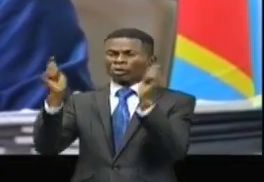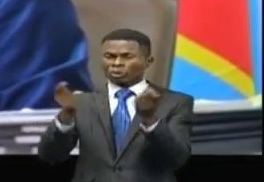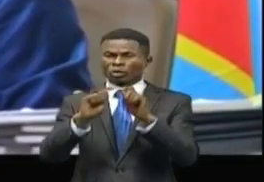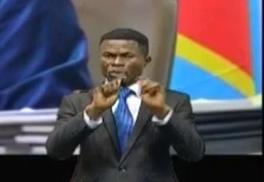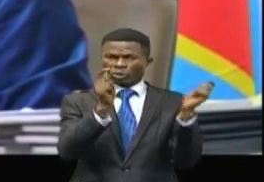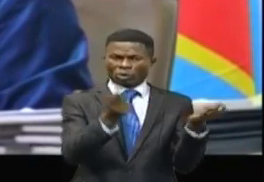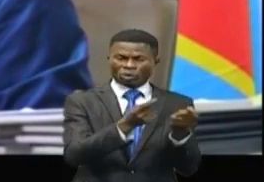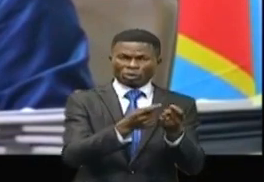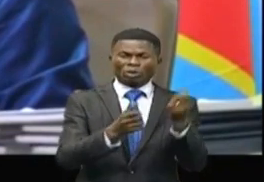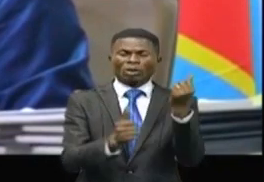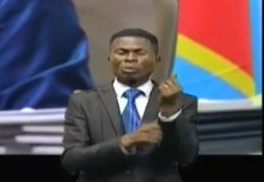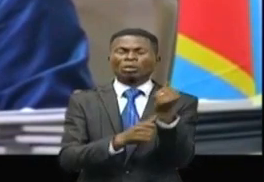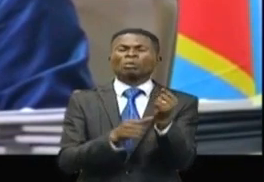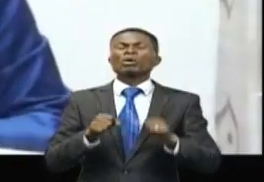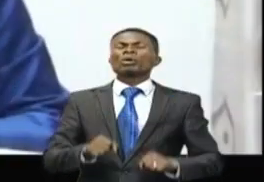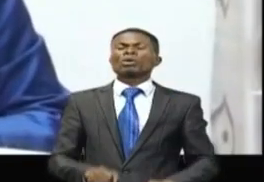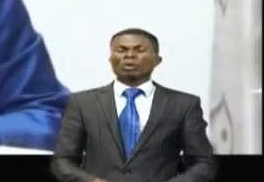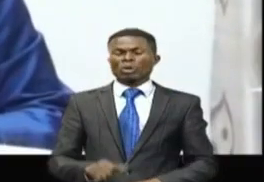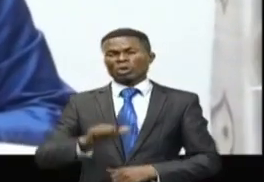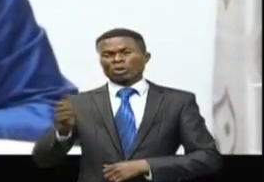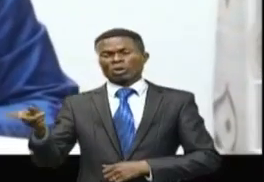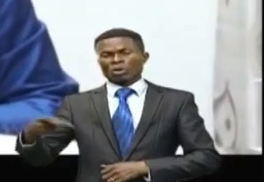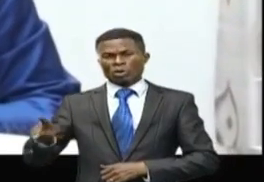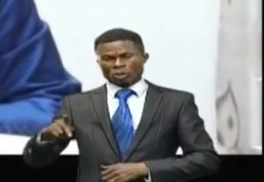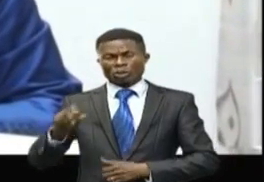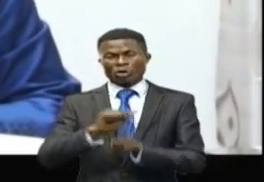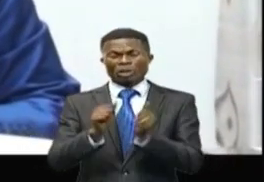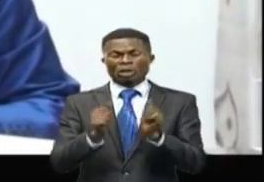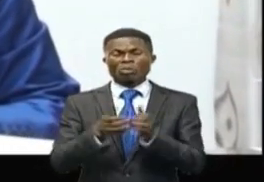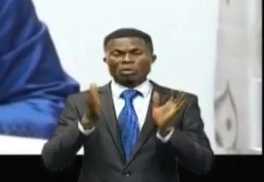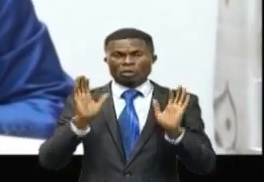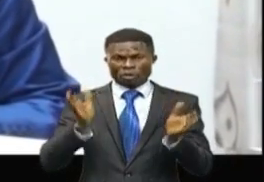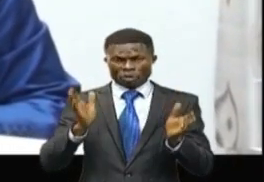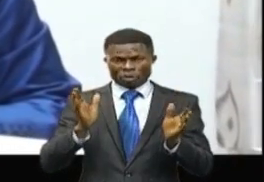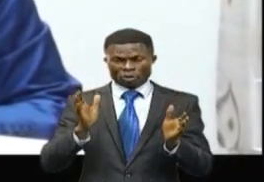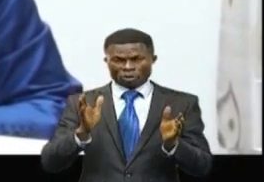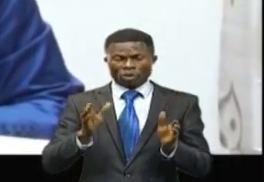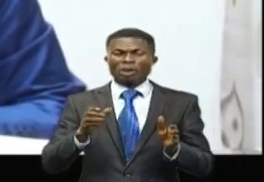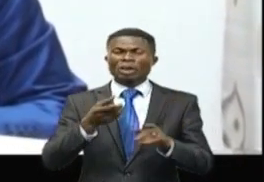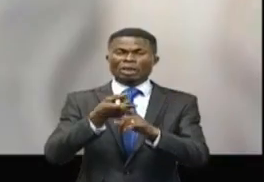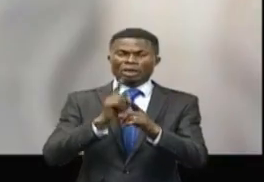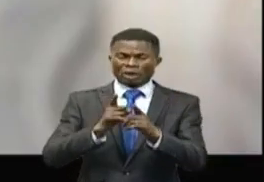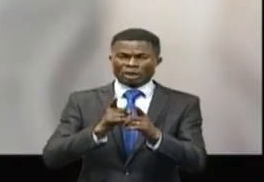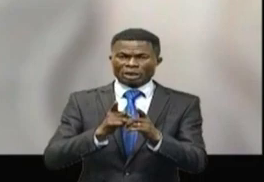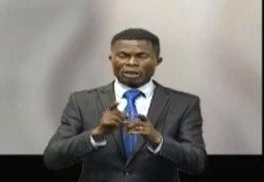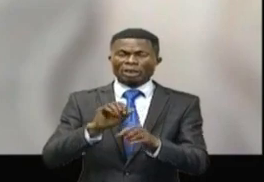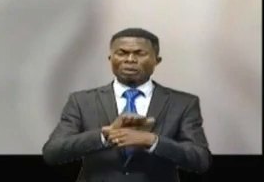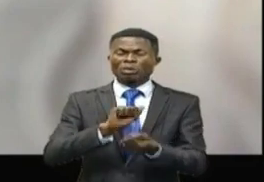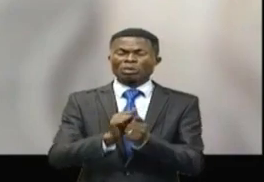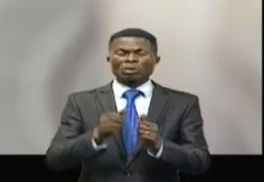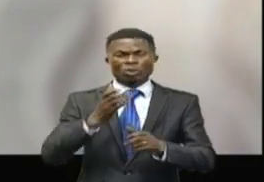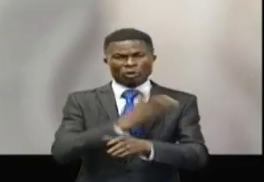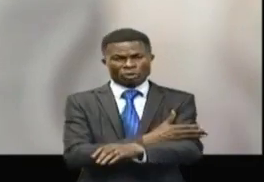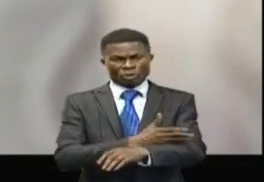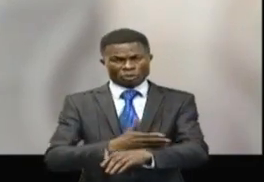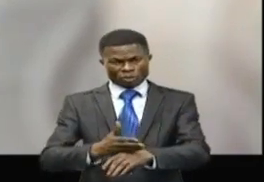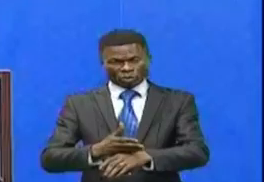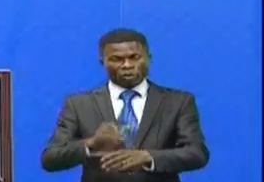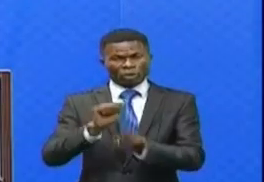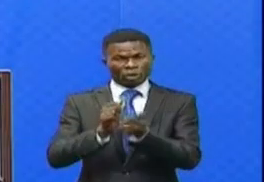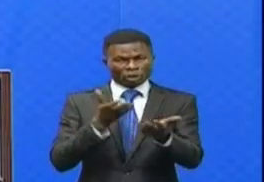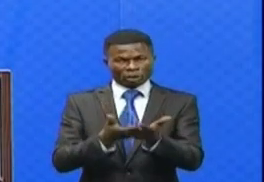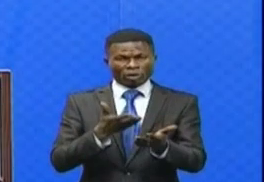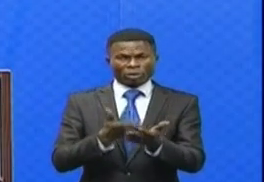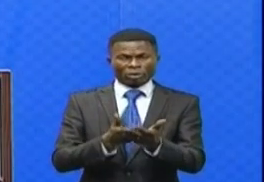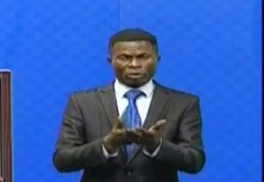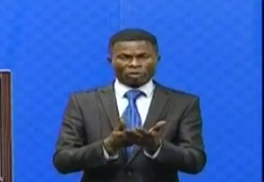avec mort d'hommes à travers certaines provinces avec des effets pervers des nature à générer des gras confits cette situation est